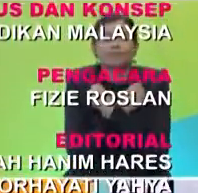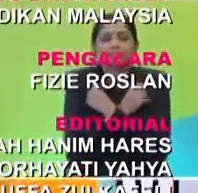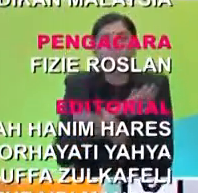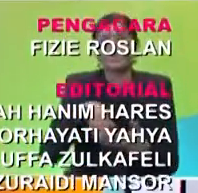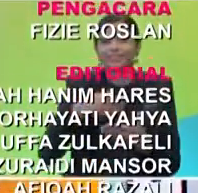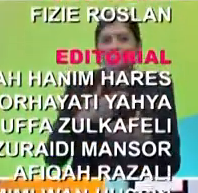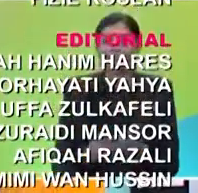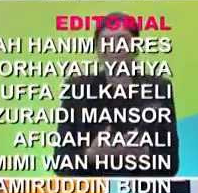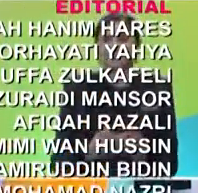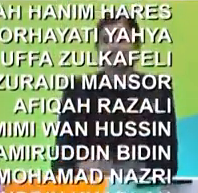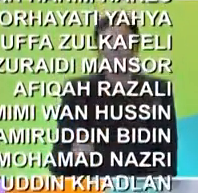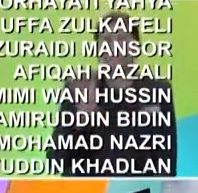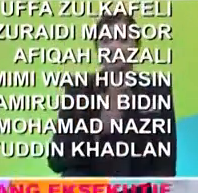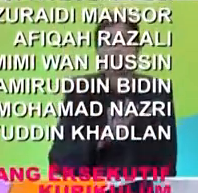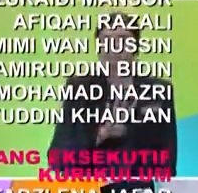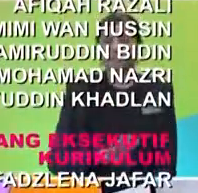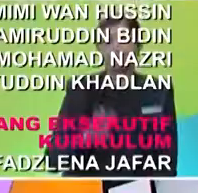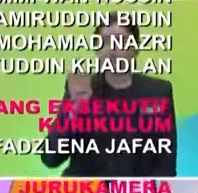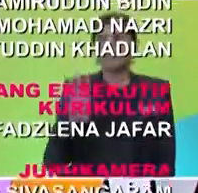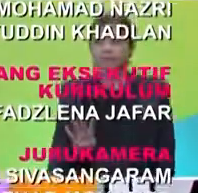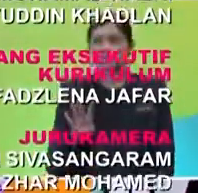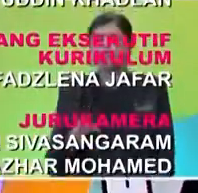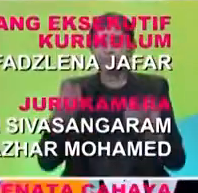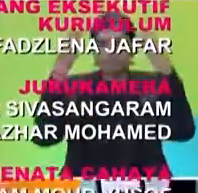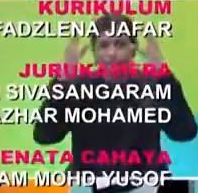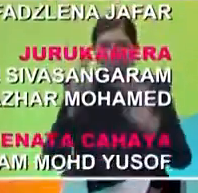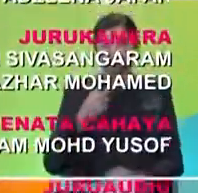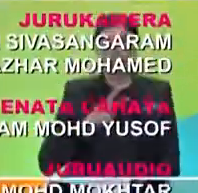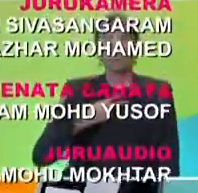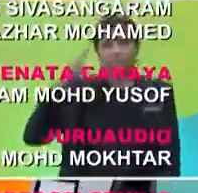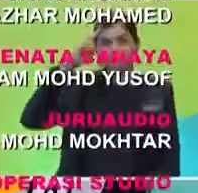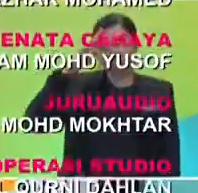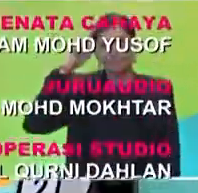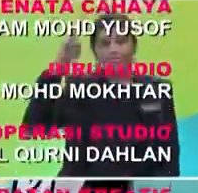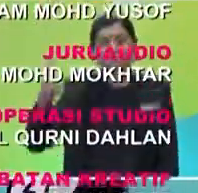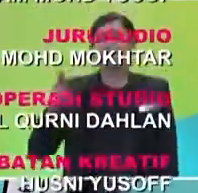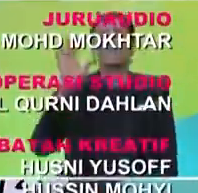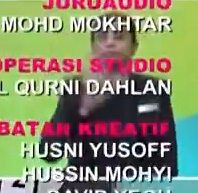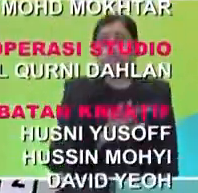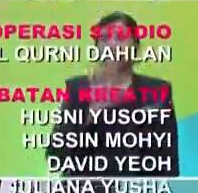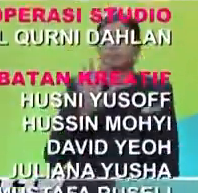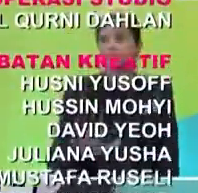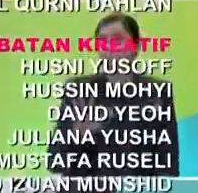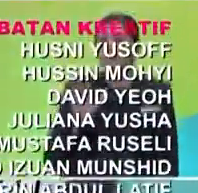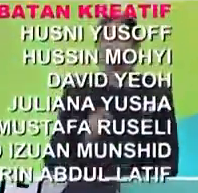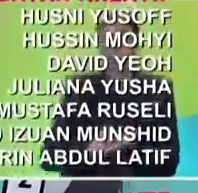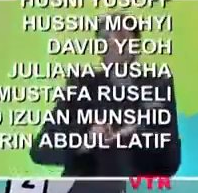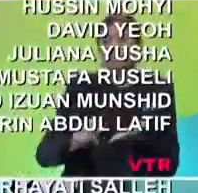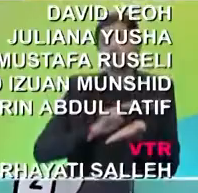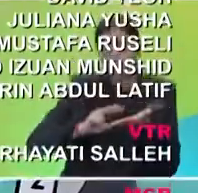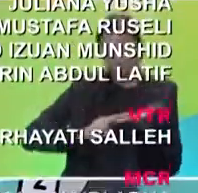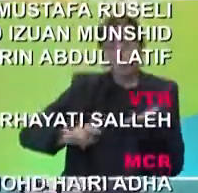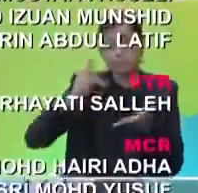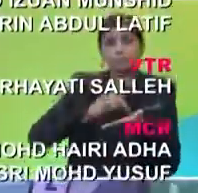semua. Empat, empat, cikgu aku hormat. Ewa. Lima, lima, nulis